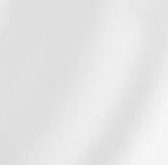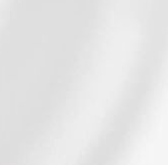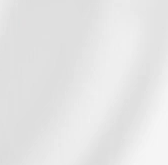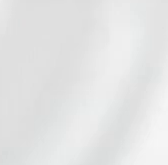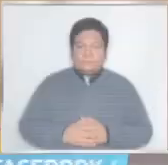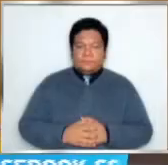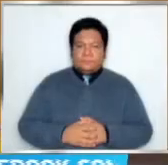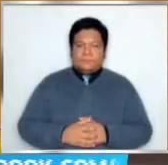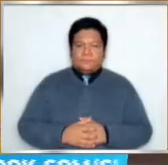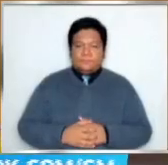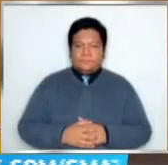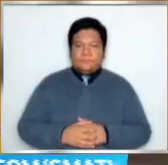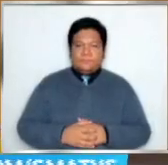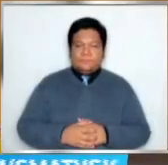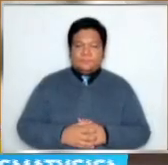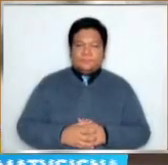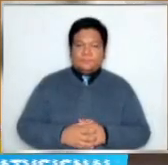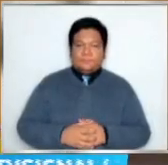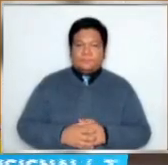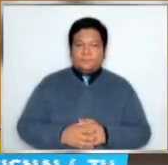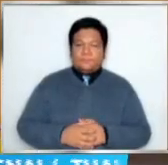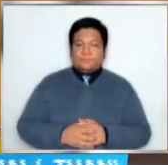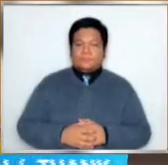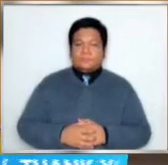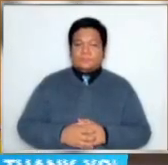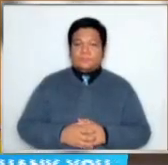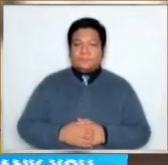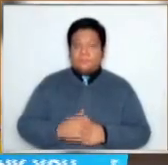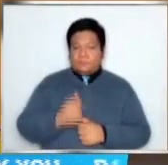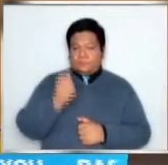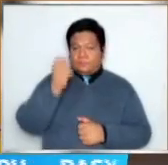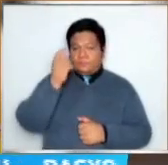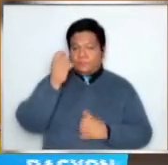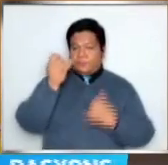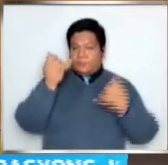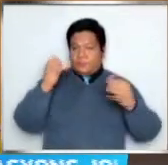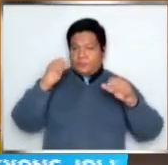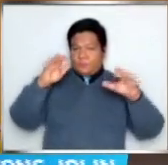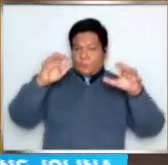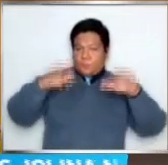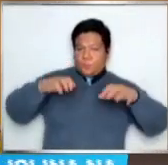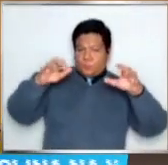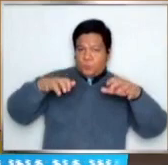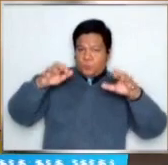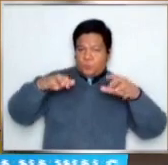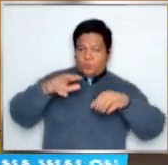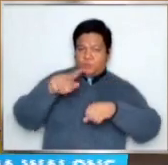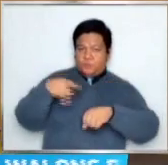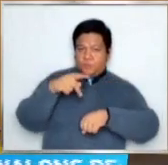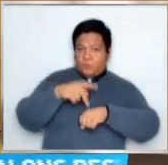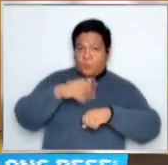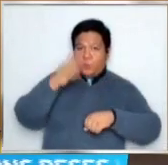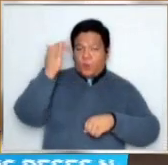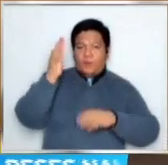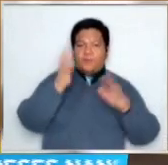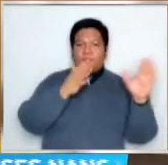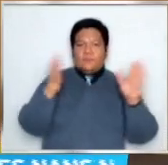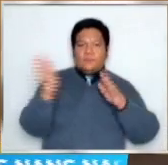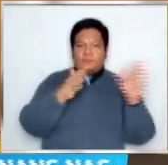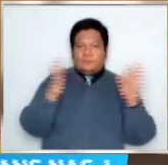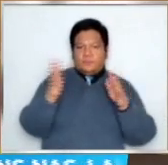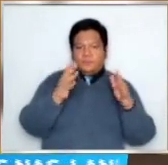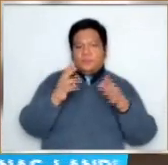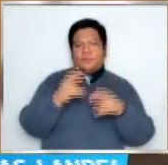News. Maulan pa rin po sa maraming bahagi ng bansa dahil pa rin sa bagyong Julina. At makakapanayan po natin tungkol dyan si